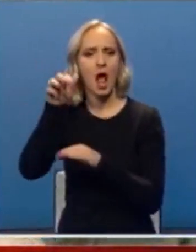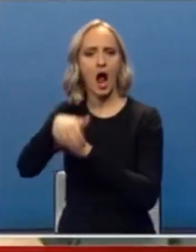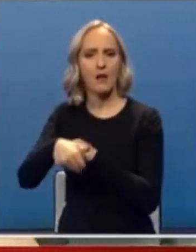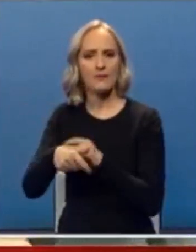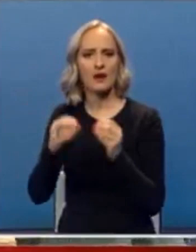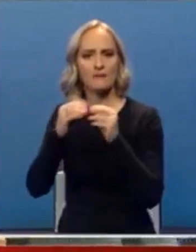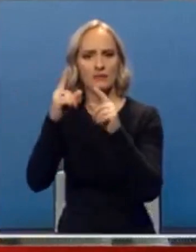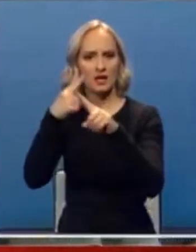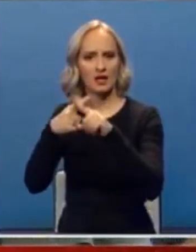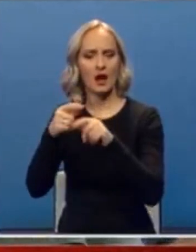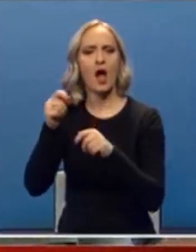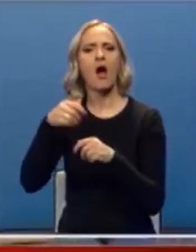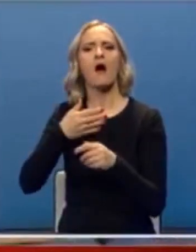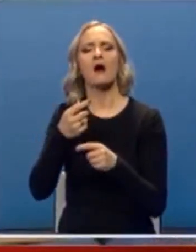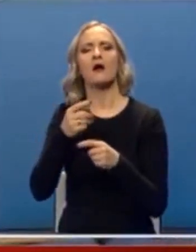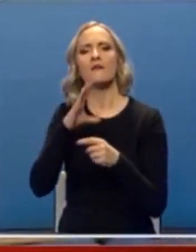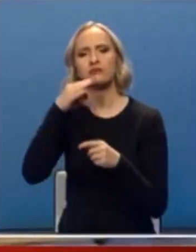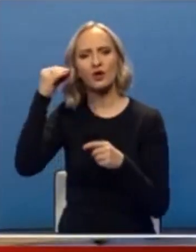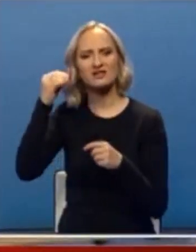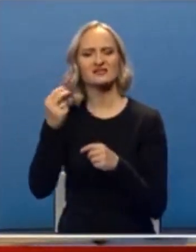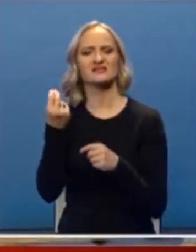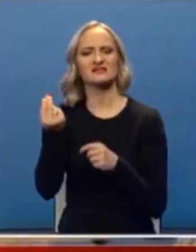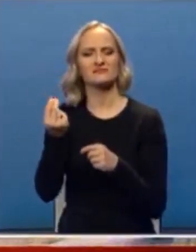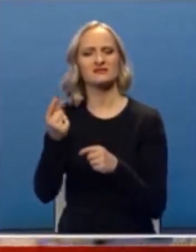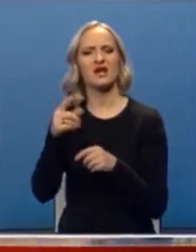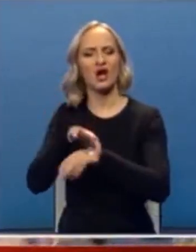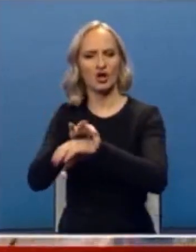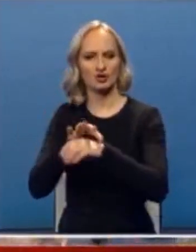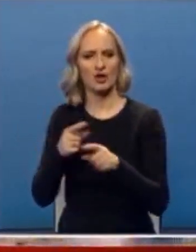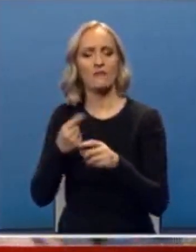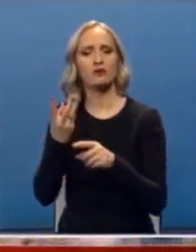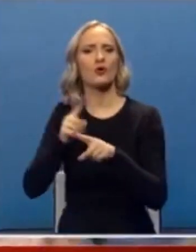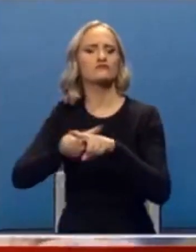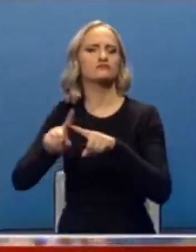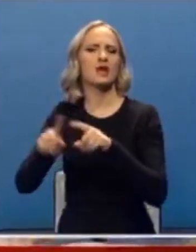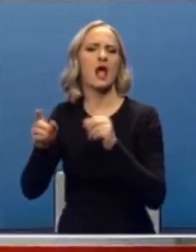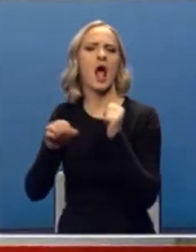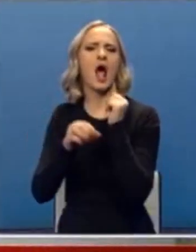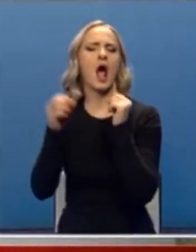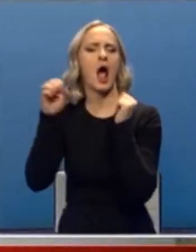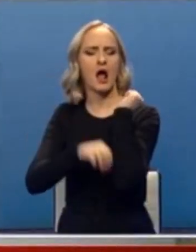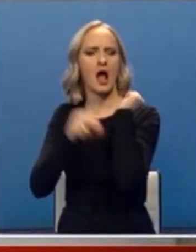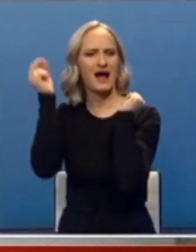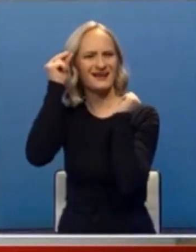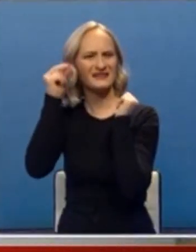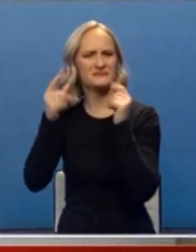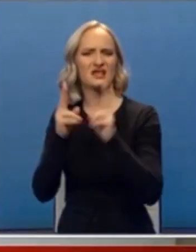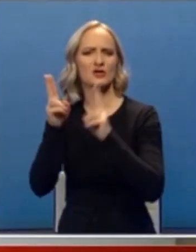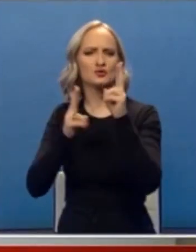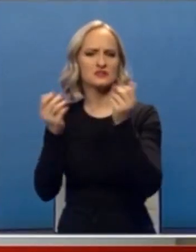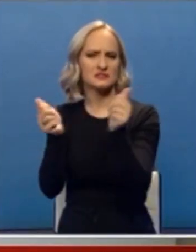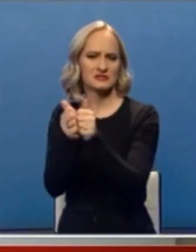Albanije, BiH, Bugarske, Grčke i Srbije, kao i brojni gosti iz akademske i industrijske zajednice.